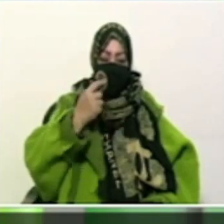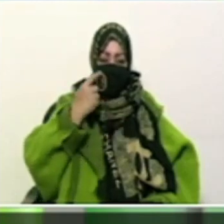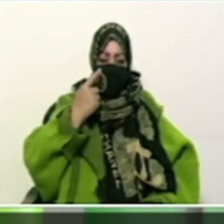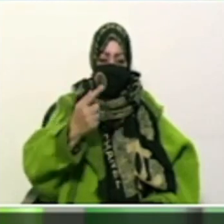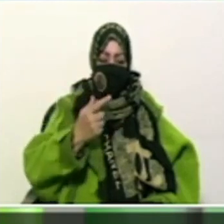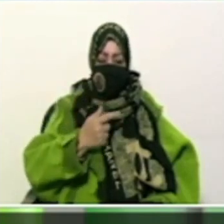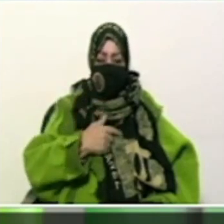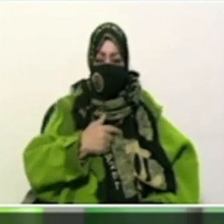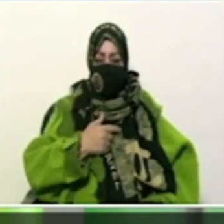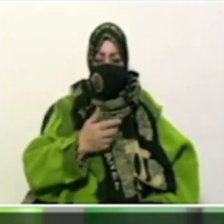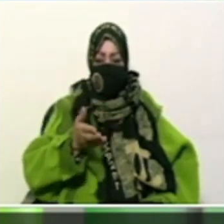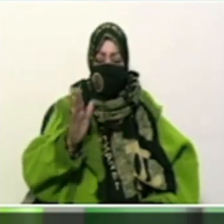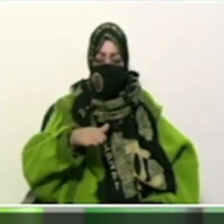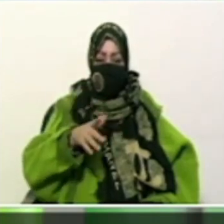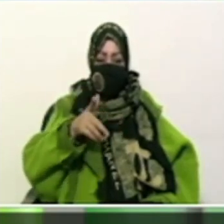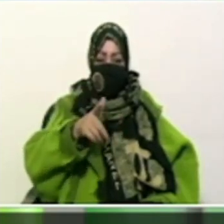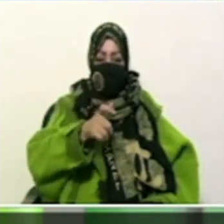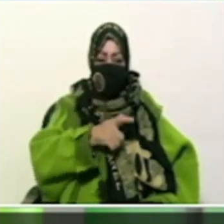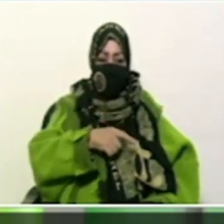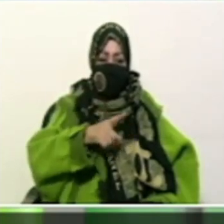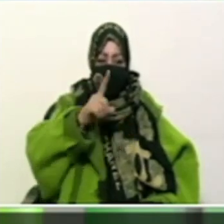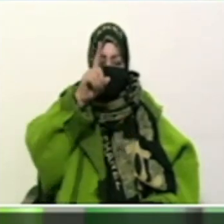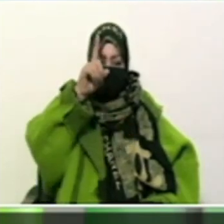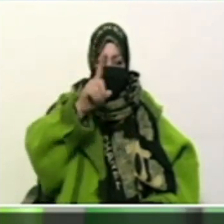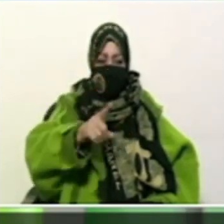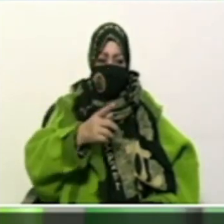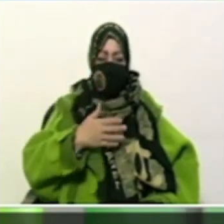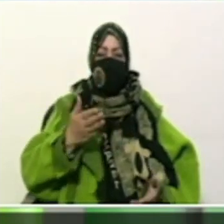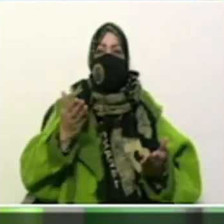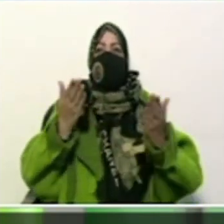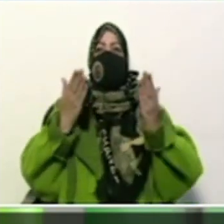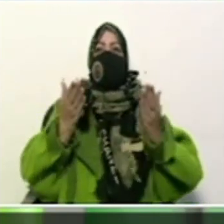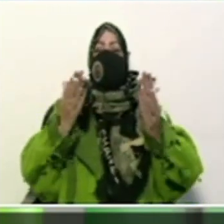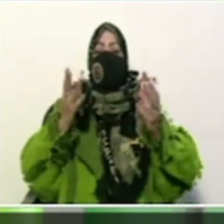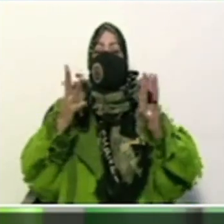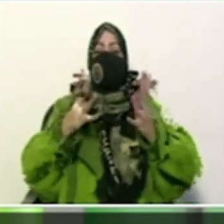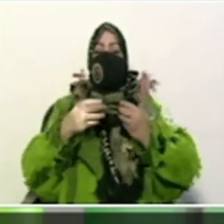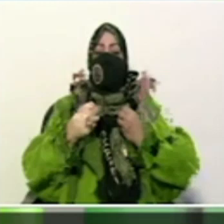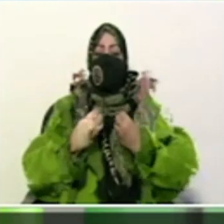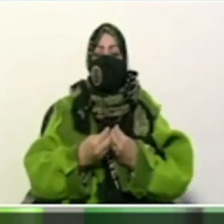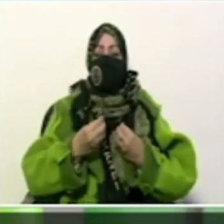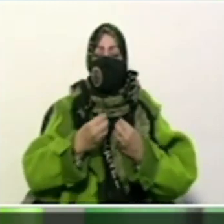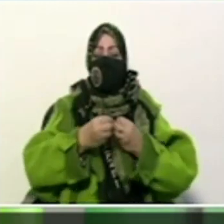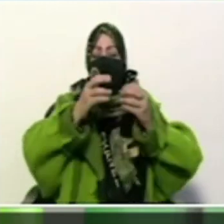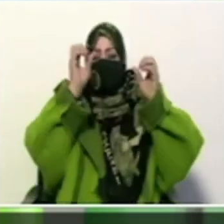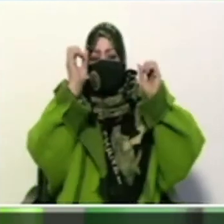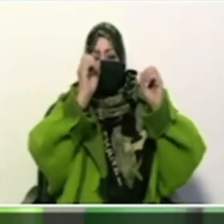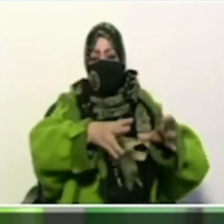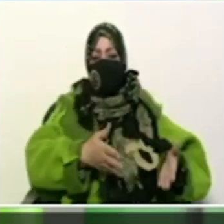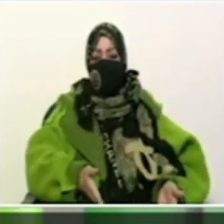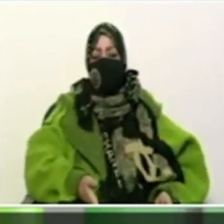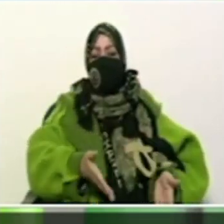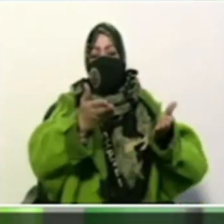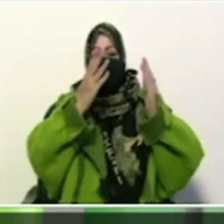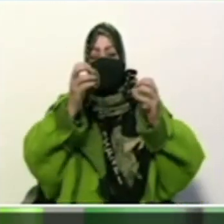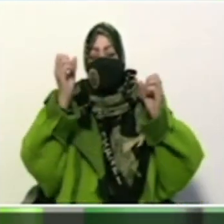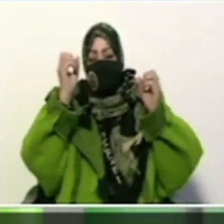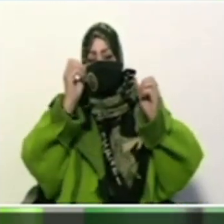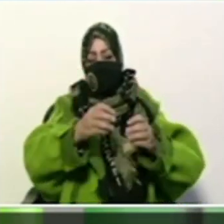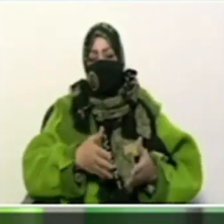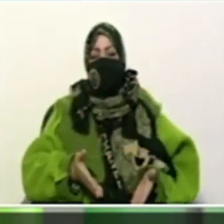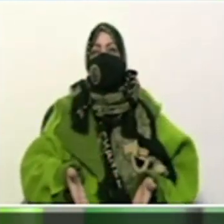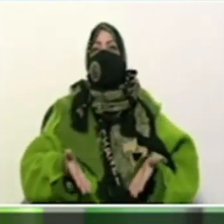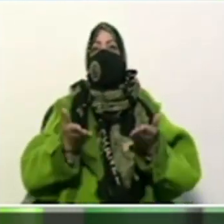ينصركم وربي ينصركم وياخذ حقكم وكل من ظلمكم. اسال الله العزيز القدير ان ياخذ الله حقكم جاه